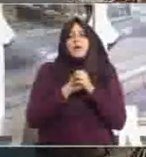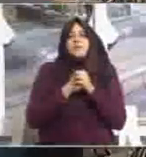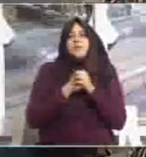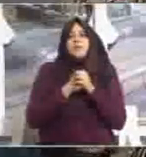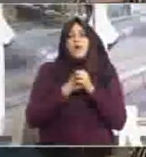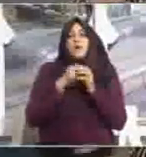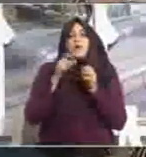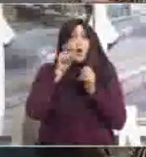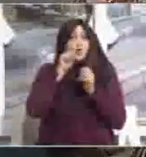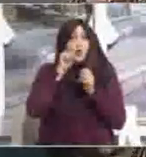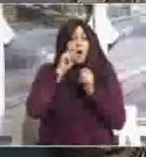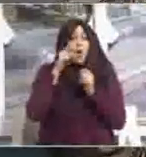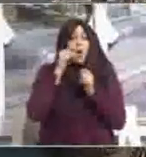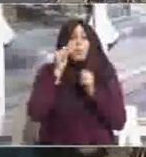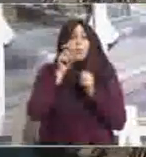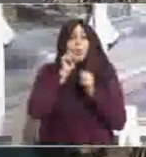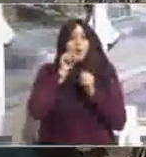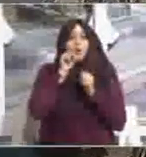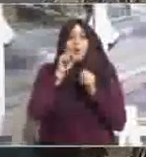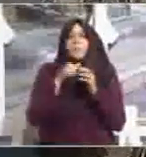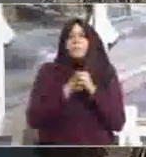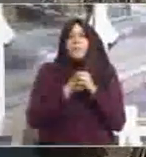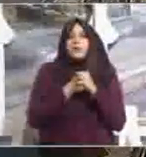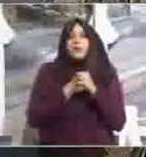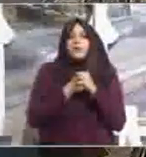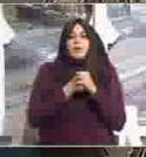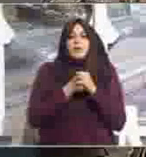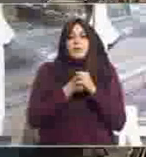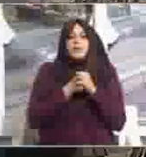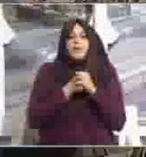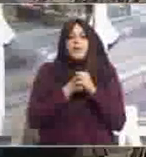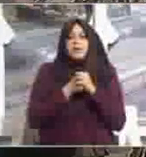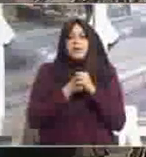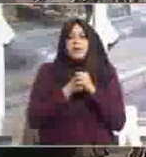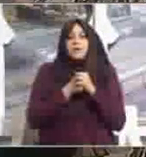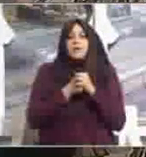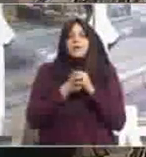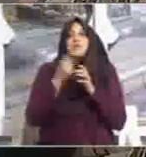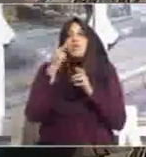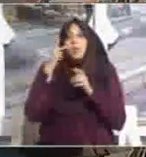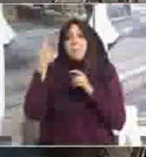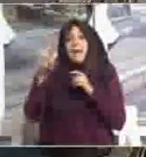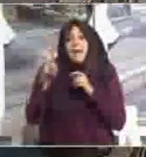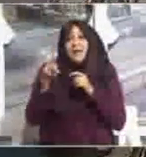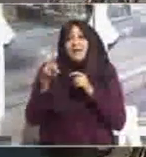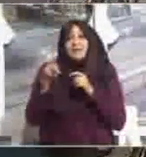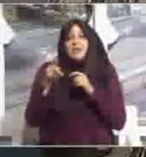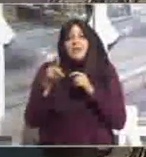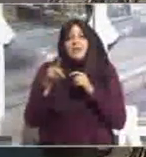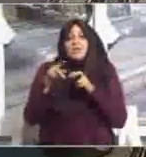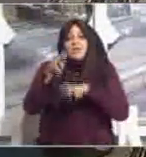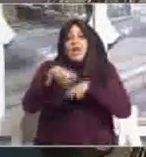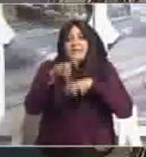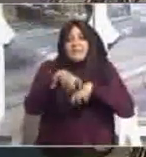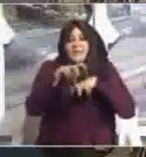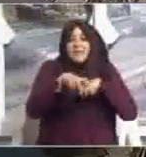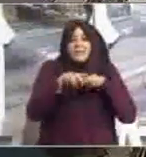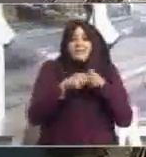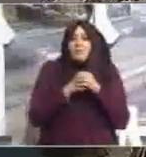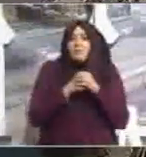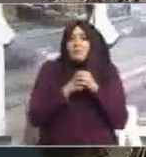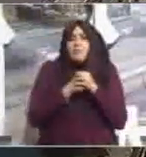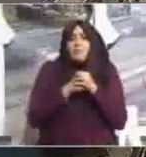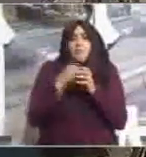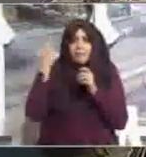هو يحسن اسمه خدمة مش البستان يعني جارديني إيه يعني